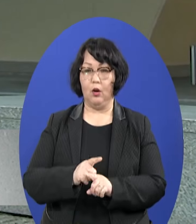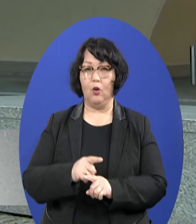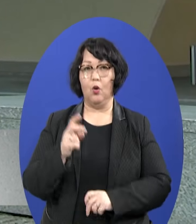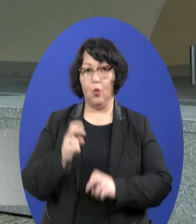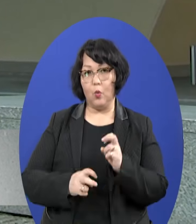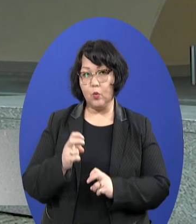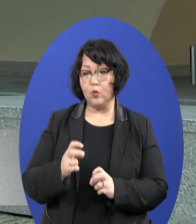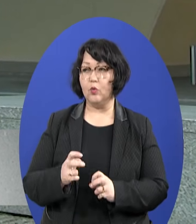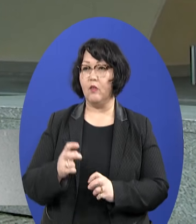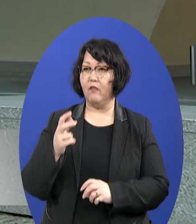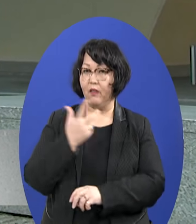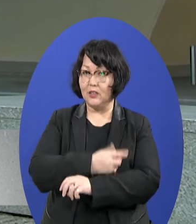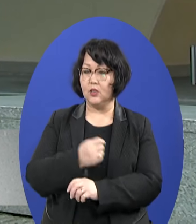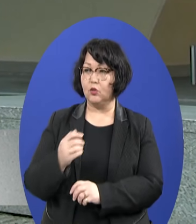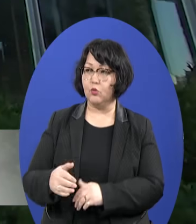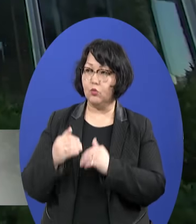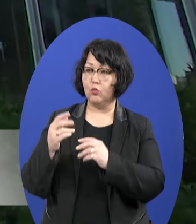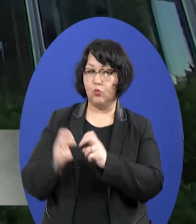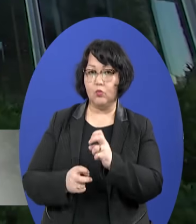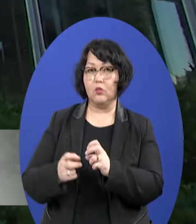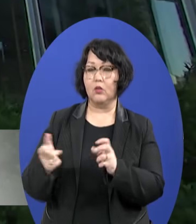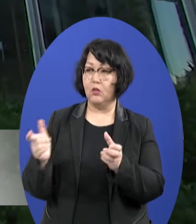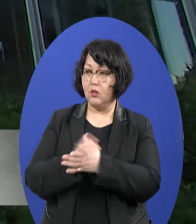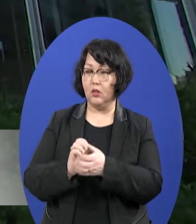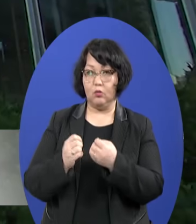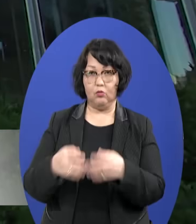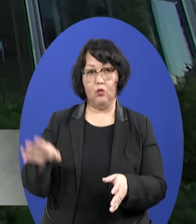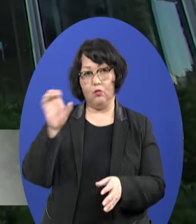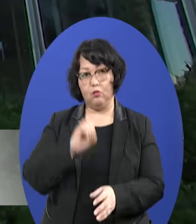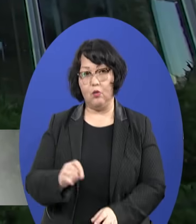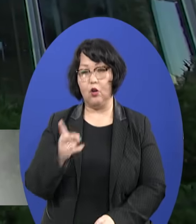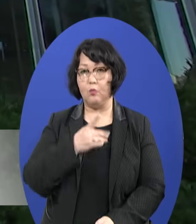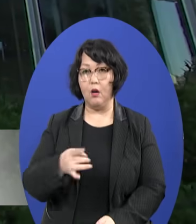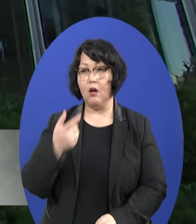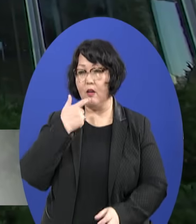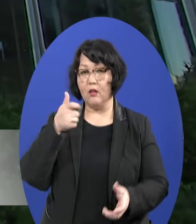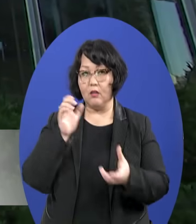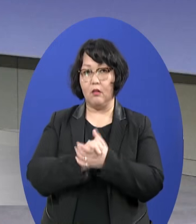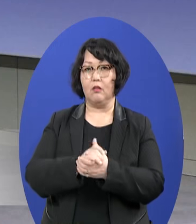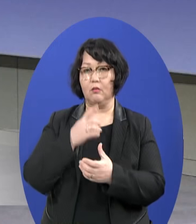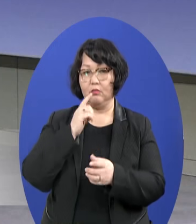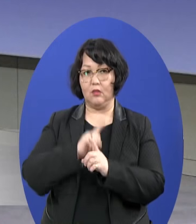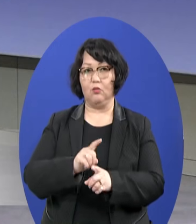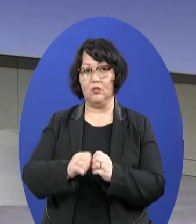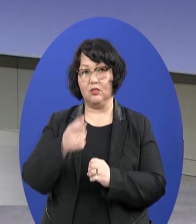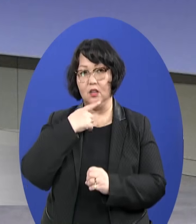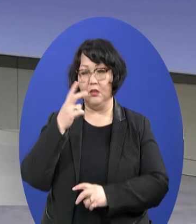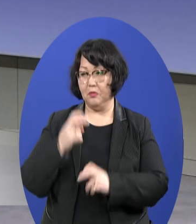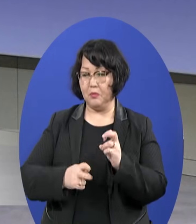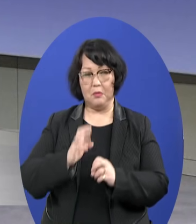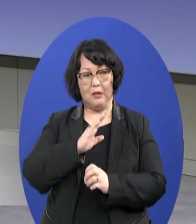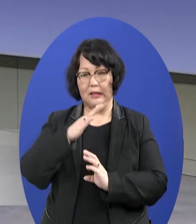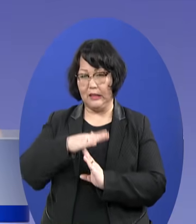үйлдвэрлэгч компаниудтай гэрээ байгуулсан Европын холбоо гэхдэл урьдчилан байгуулсан гэрээнийхээ үргийг биелүүлж чадахгүй нийлүүлэлтэд тасалдуулж